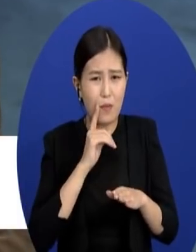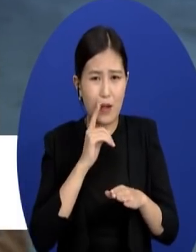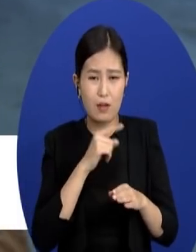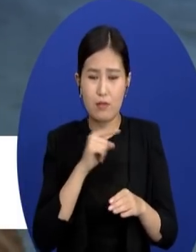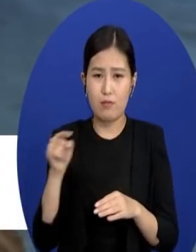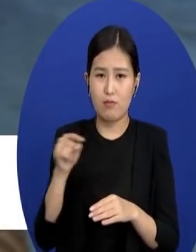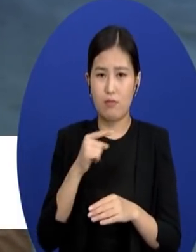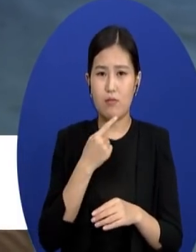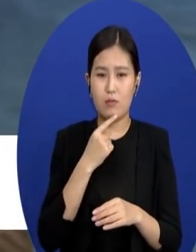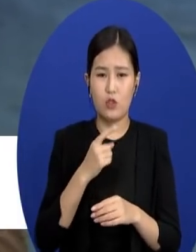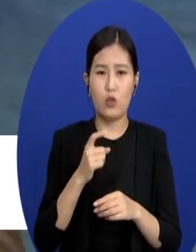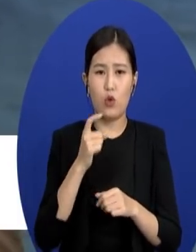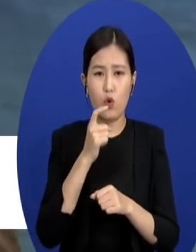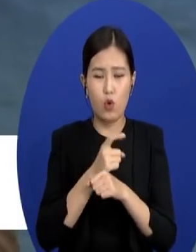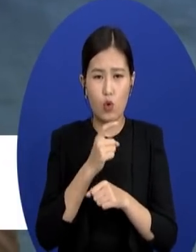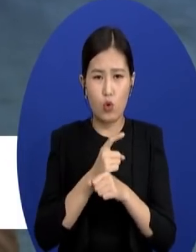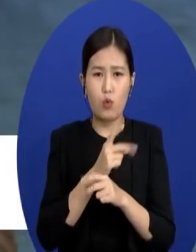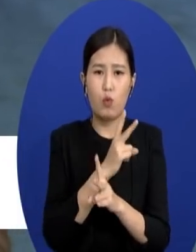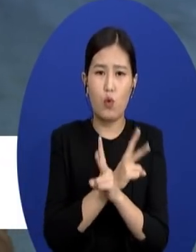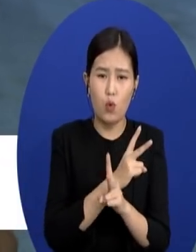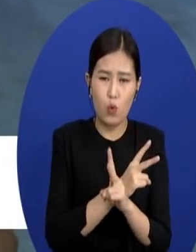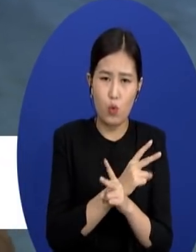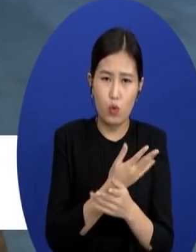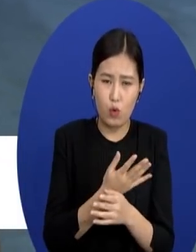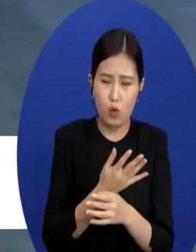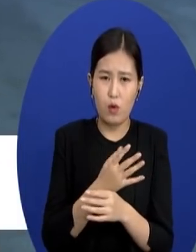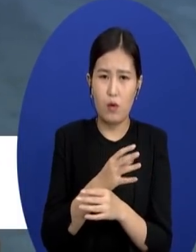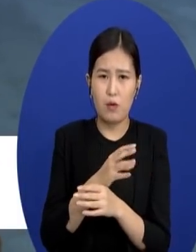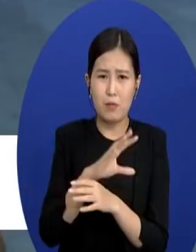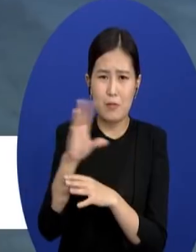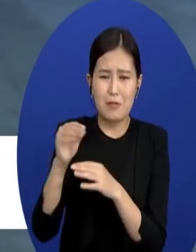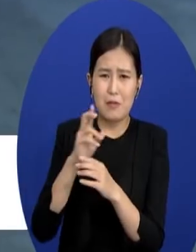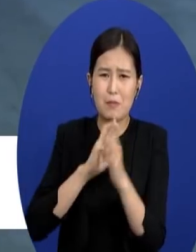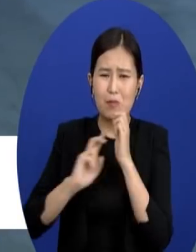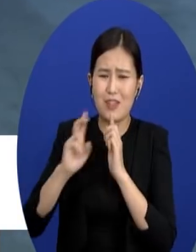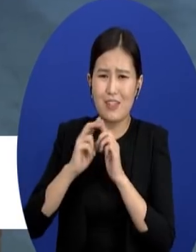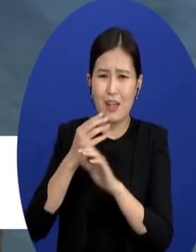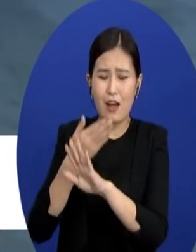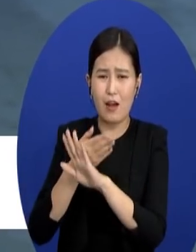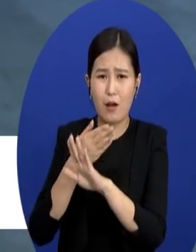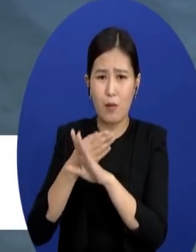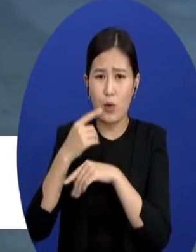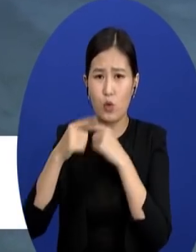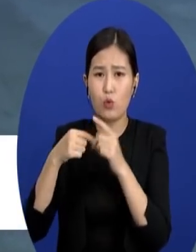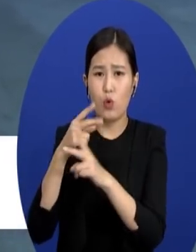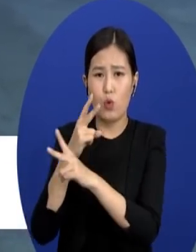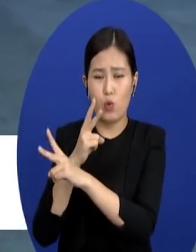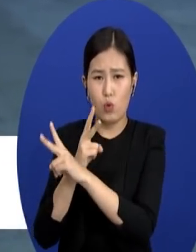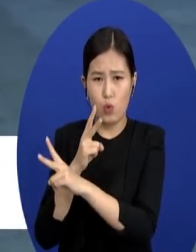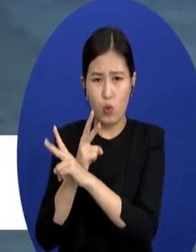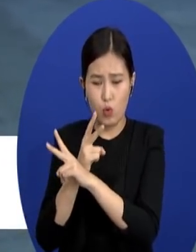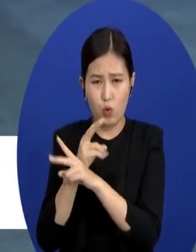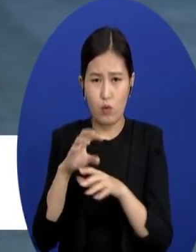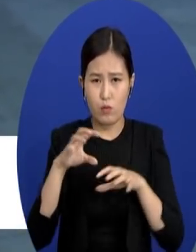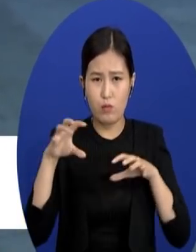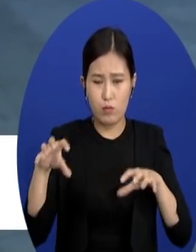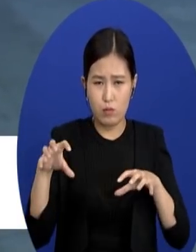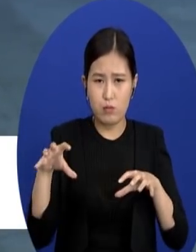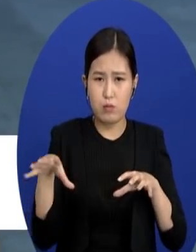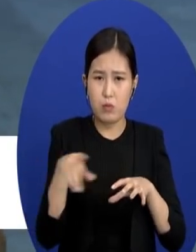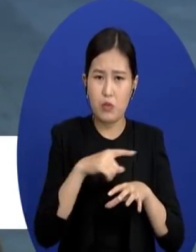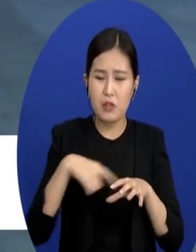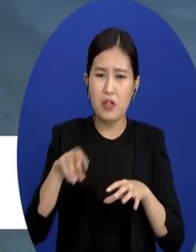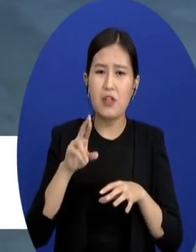хөдөлмөрийн хууль болоод гамшигаас хамгаалах тухай хуулинд яг үүнийг ямар хуулийн зохицуулалтаар авч явах шаардлагатай байдаг юм бэ гэдэг талаар